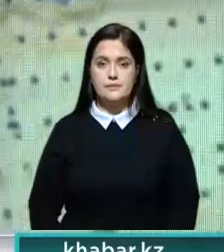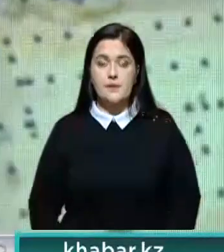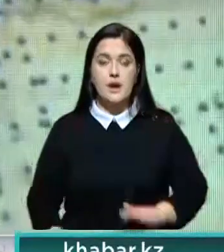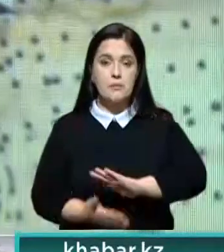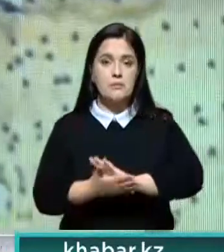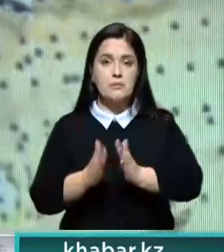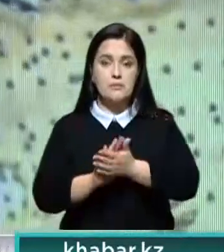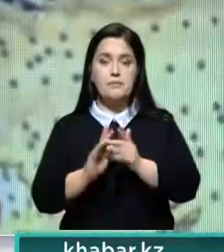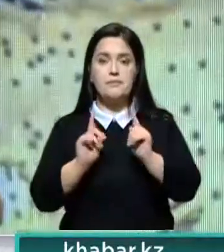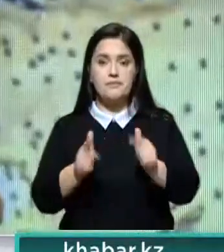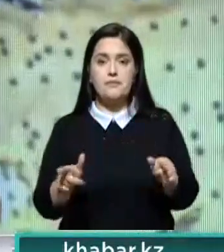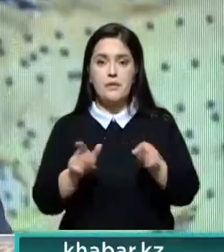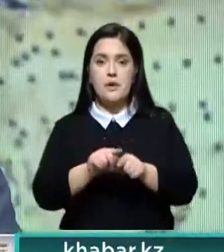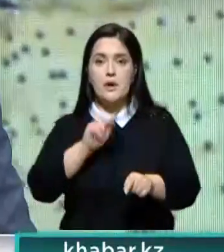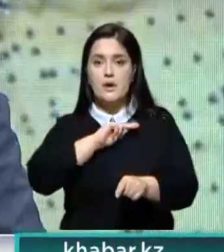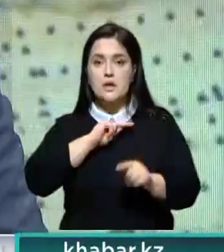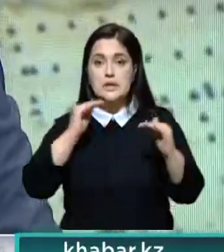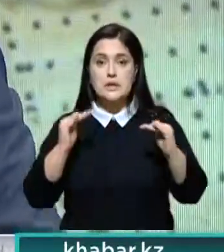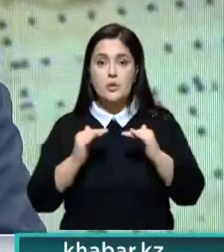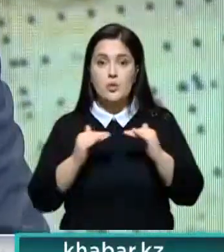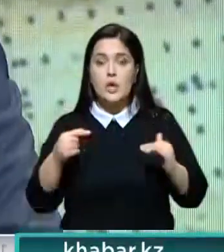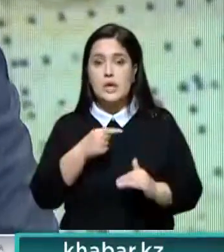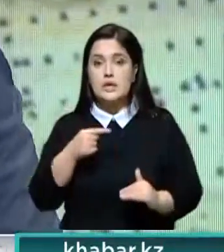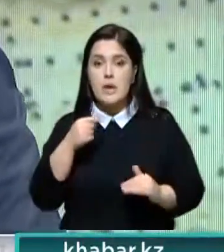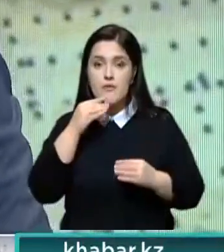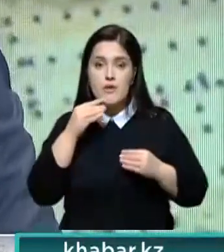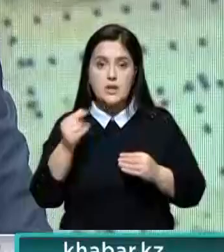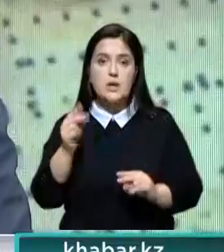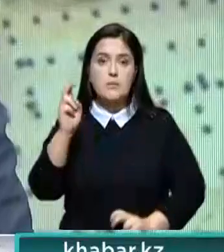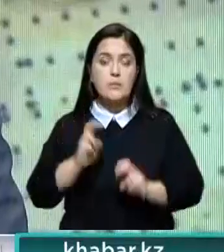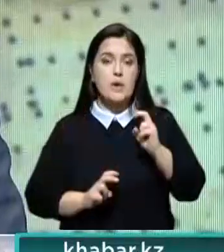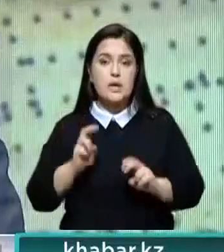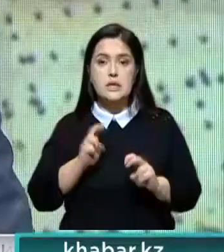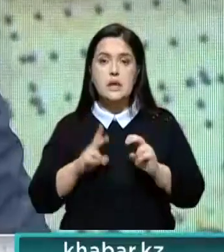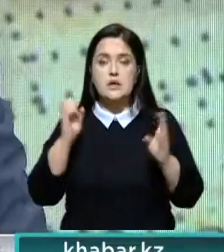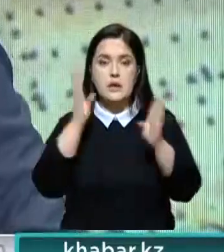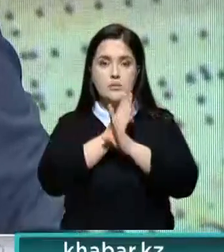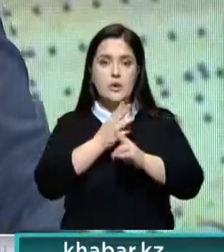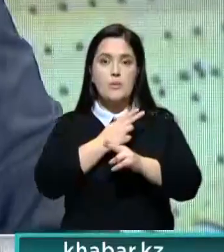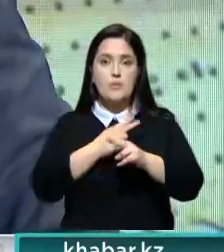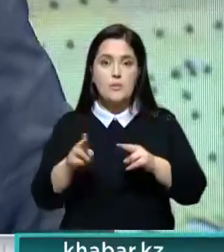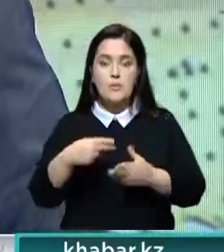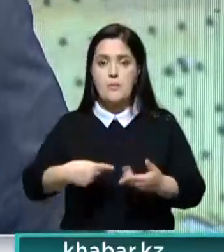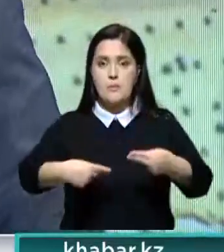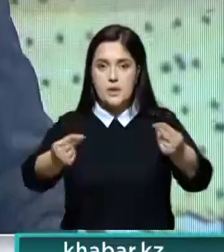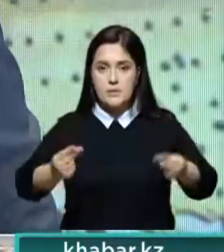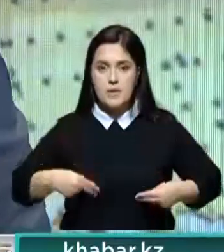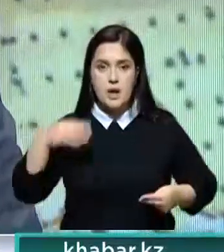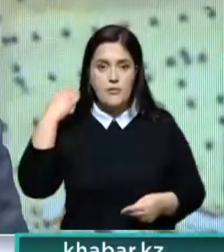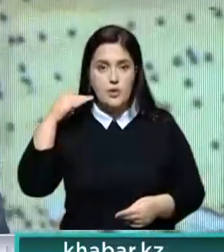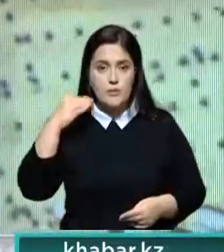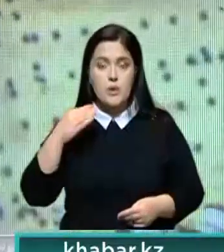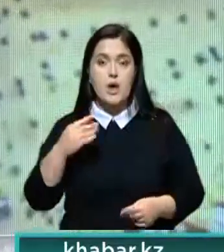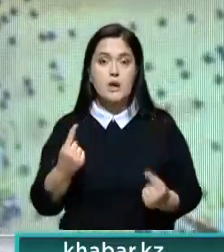Меморандум о сотрудничестве, направленный на снижение уровня негативного воздействия производственной деятельности и на окружающую среду, подписали